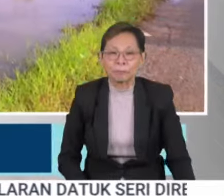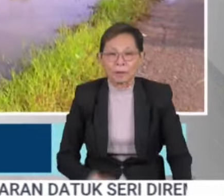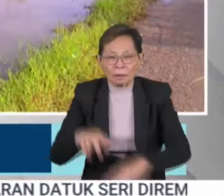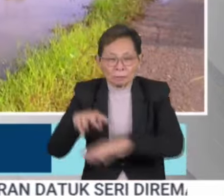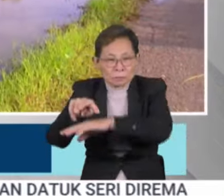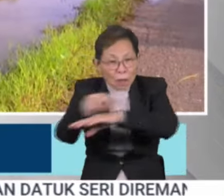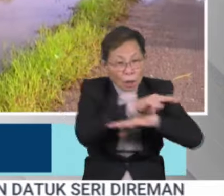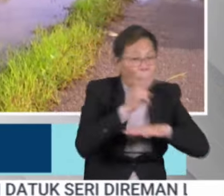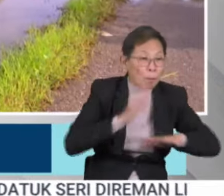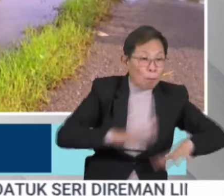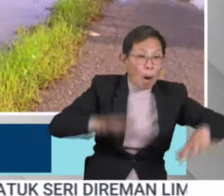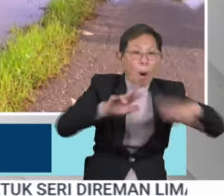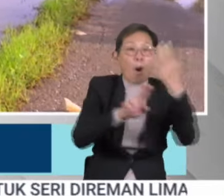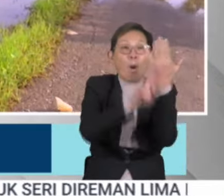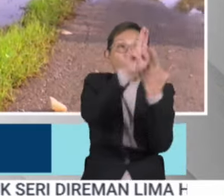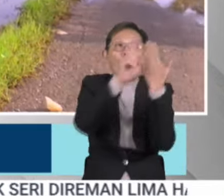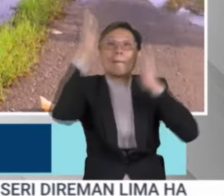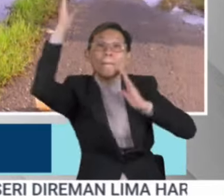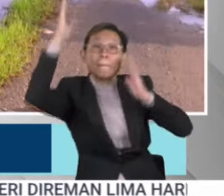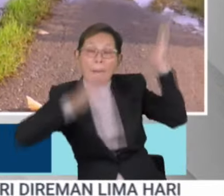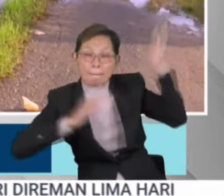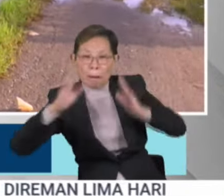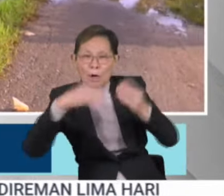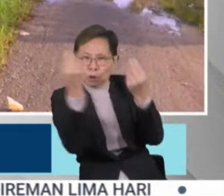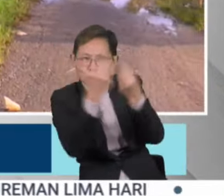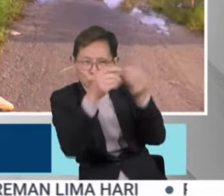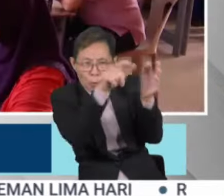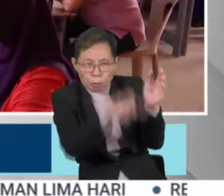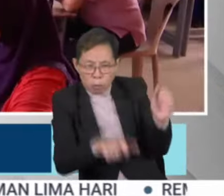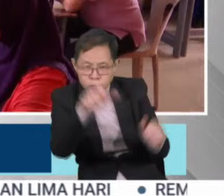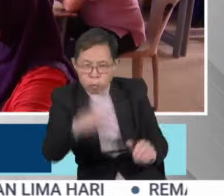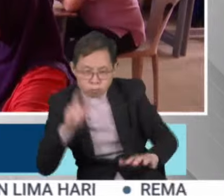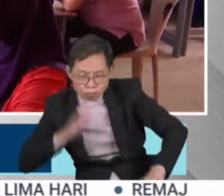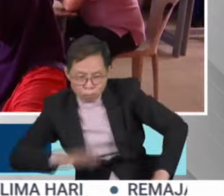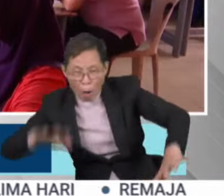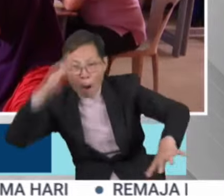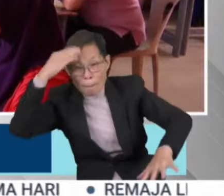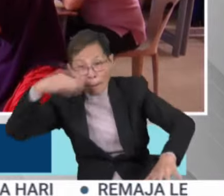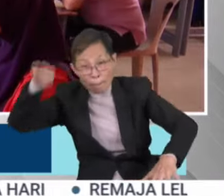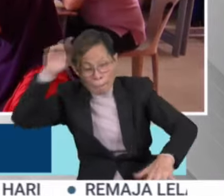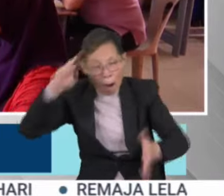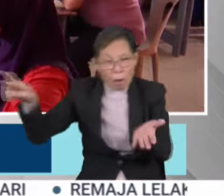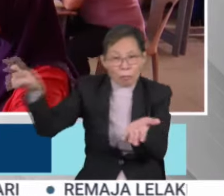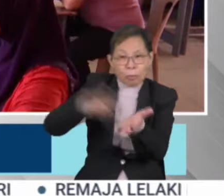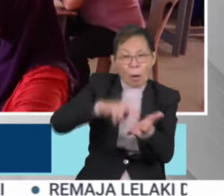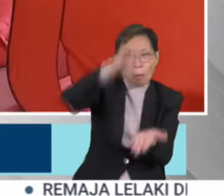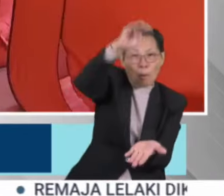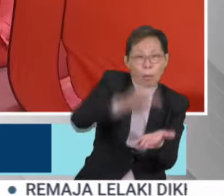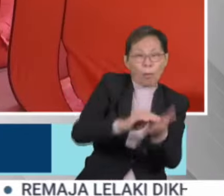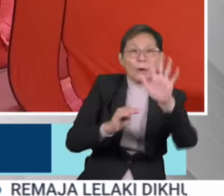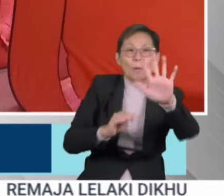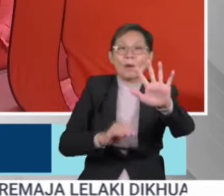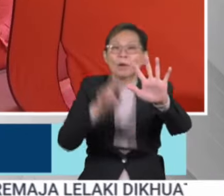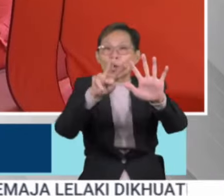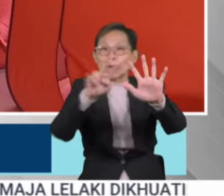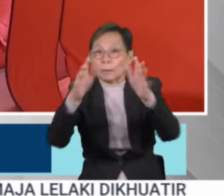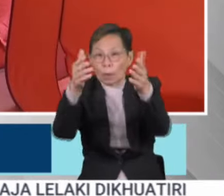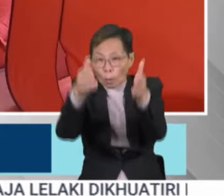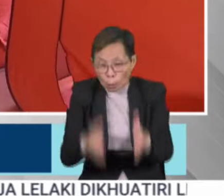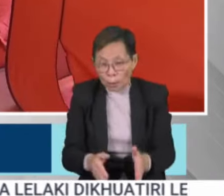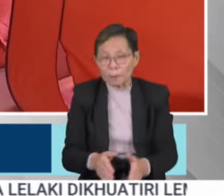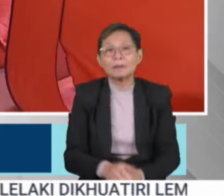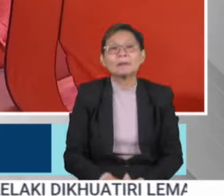Meninjau perkembangan banjir di utara tanah air, bilangan penduduk terjejas di Perlis catat penurunan kepada 525